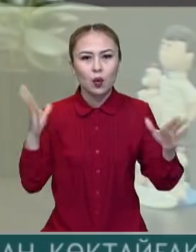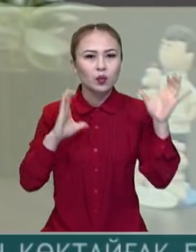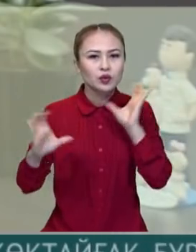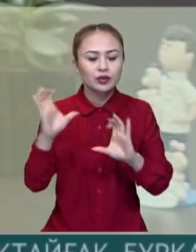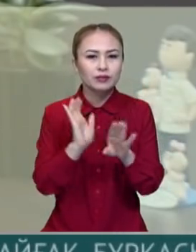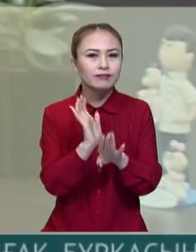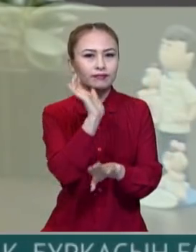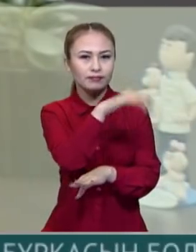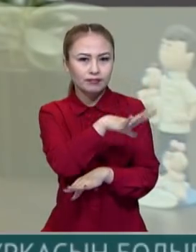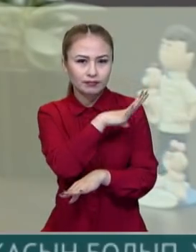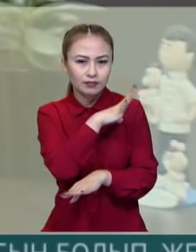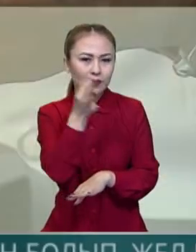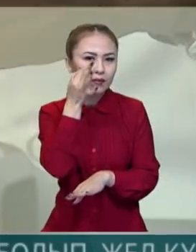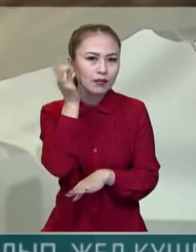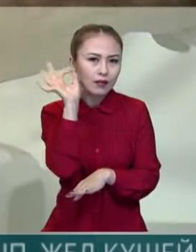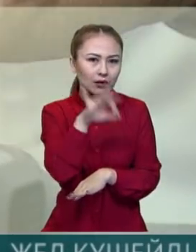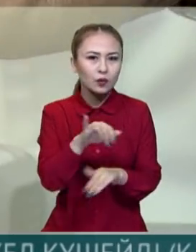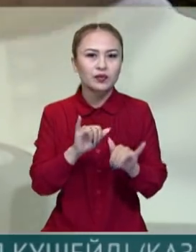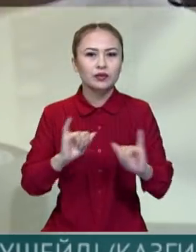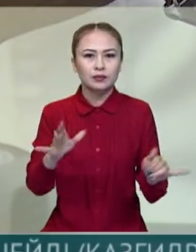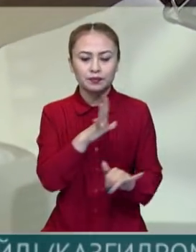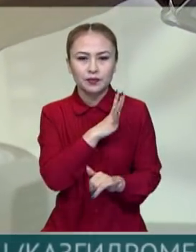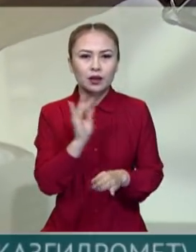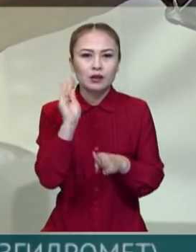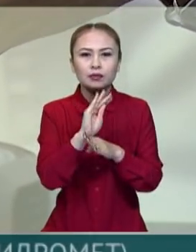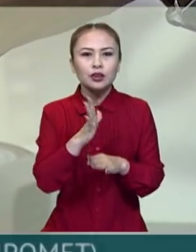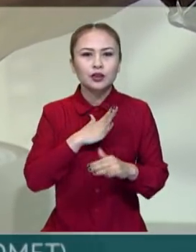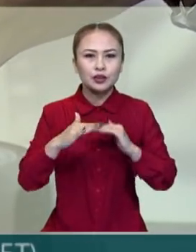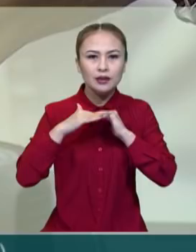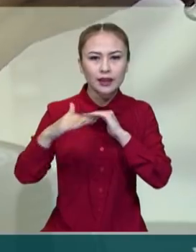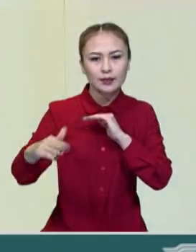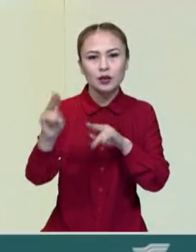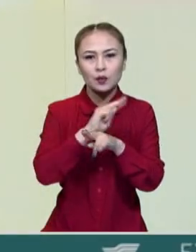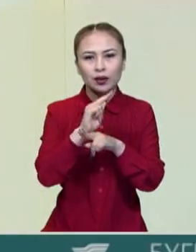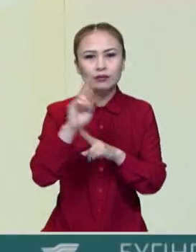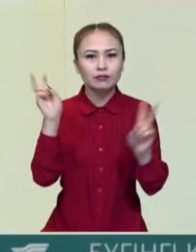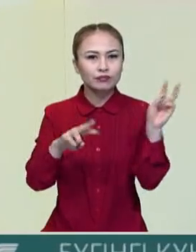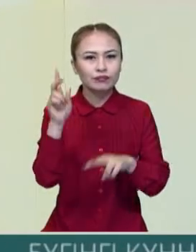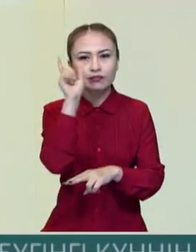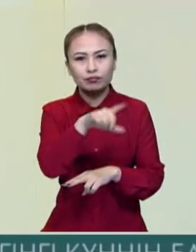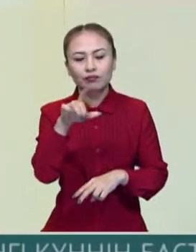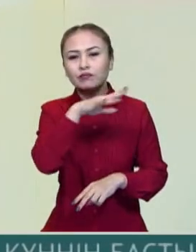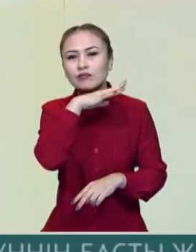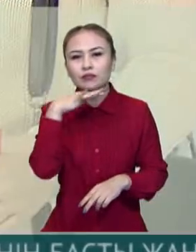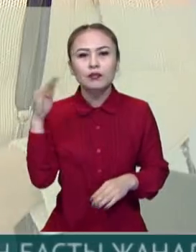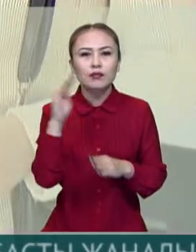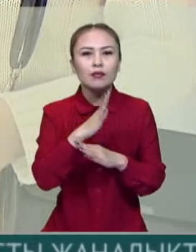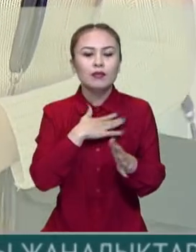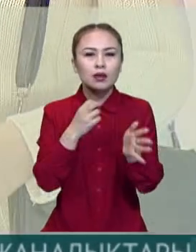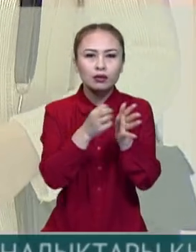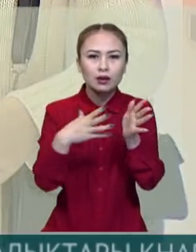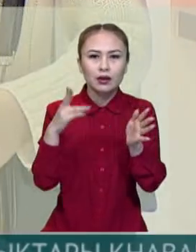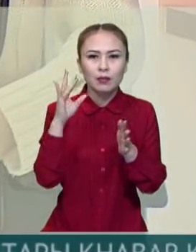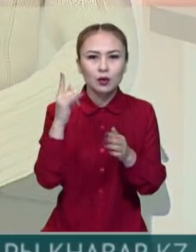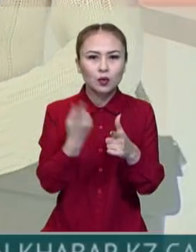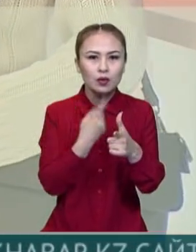түрлі конкурстарға жіберіліп, біліктілігін арттырып отыратынын айтады. Бізге шетелден емделуге келетін кісілер де көп екен. Бұл